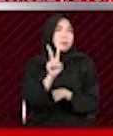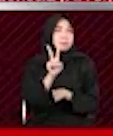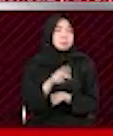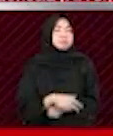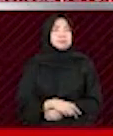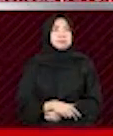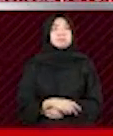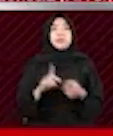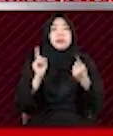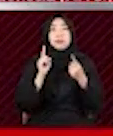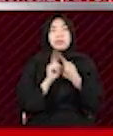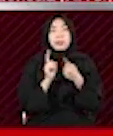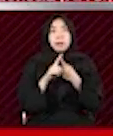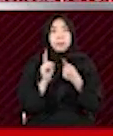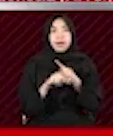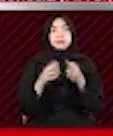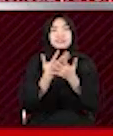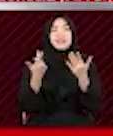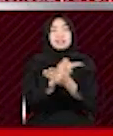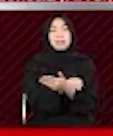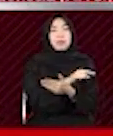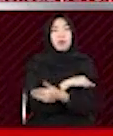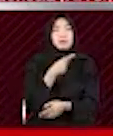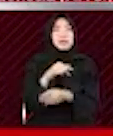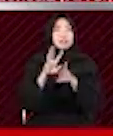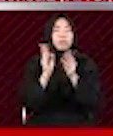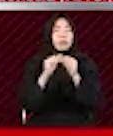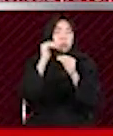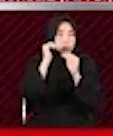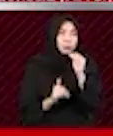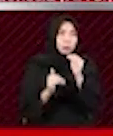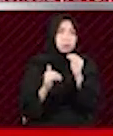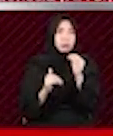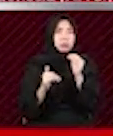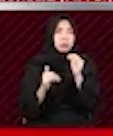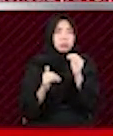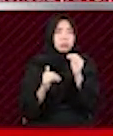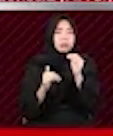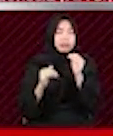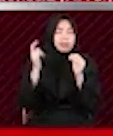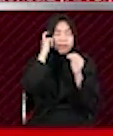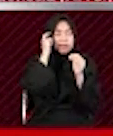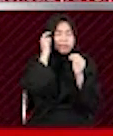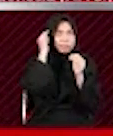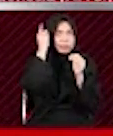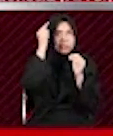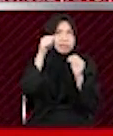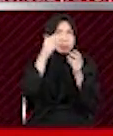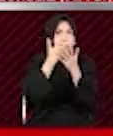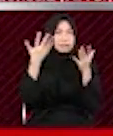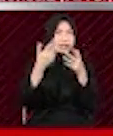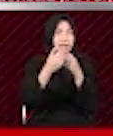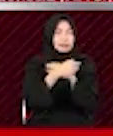Permasalahan yang pertama adalah daya beli masyarakat yang menurun. Nah, ini menjadi tugas bagi kita semua, bagaimana kita meningkatkan daya beli masyarakat. Dan tentunya